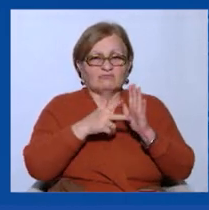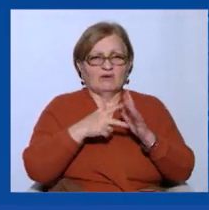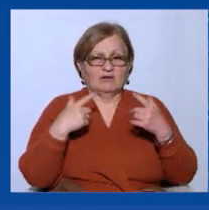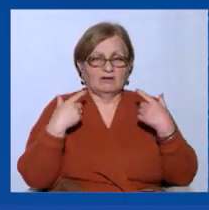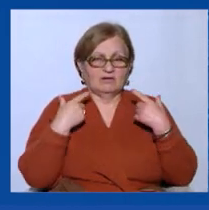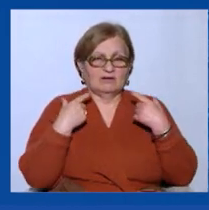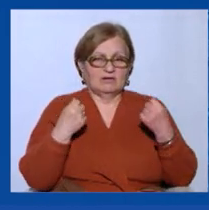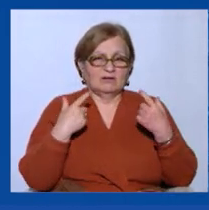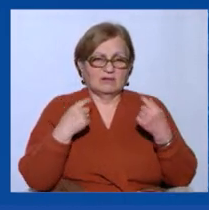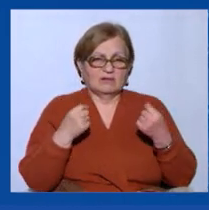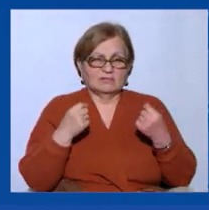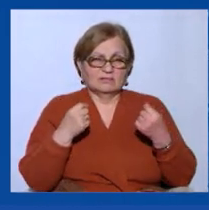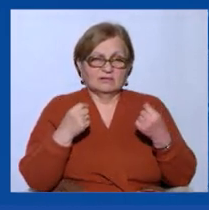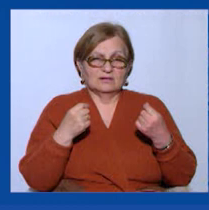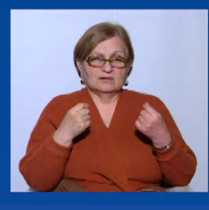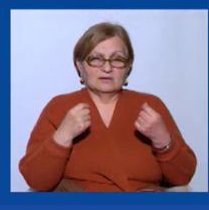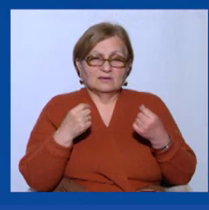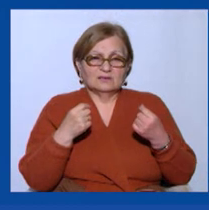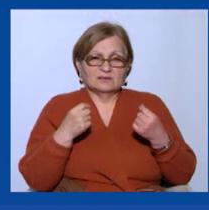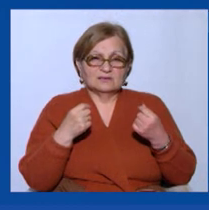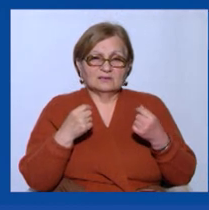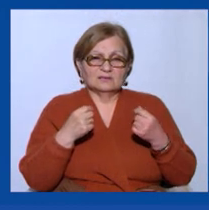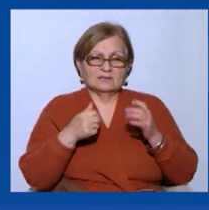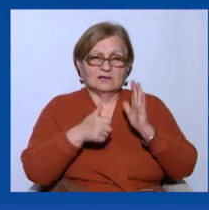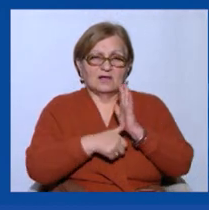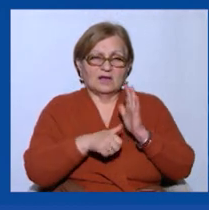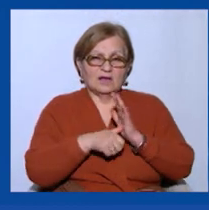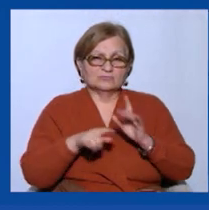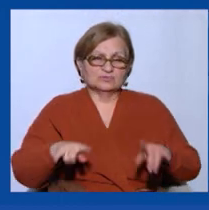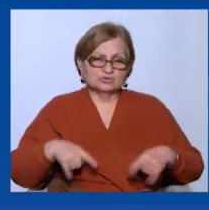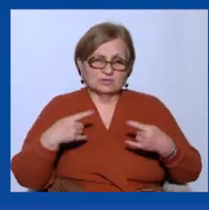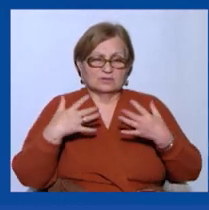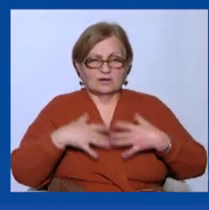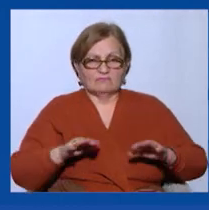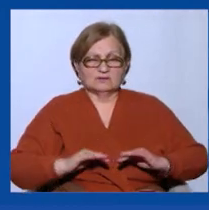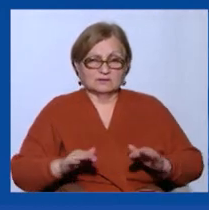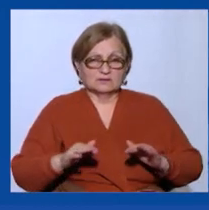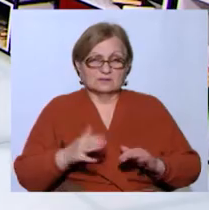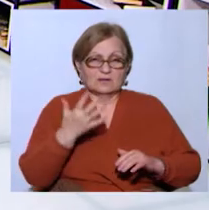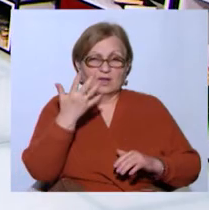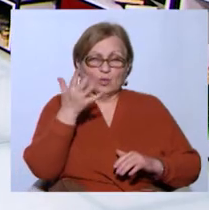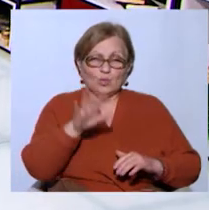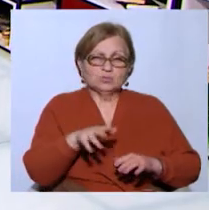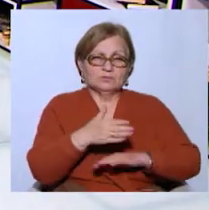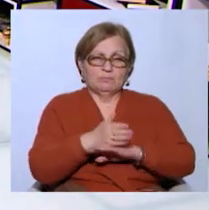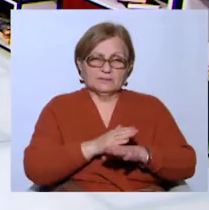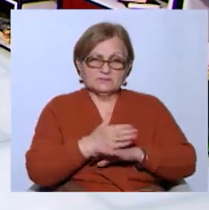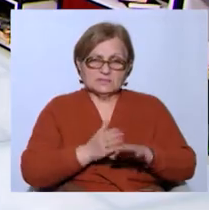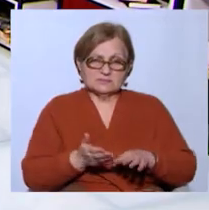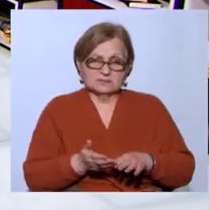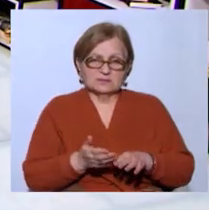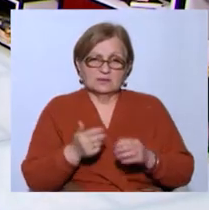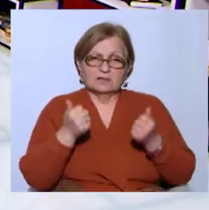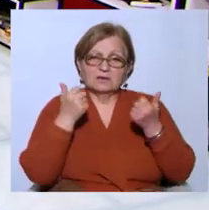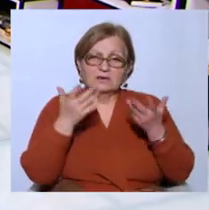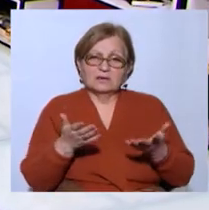ბლუზი, ახლა ბიჭებისთვის, გოგოებისთვის რო იყოს ეს 60-ანა აქტუალური, 6 შარვალი ან შორტი, კაბა, ქვედატანი და 5 წყვილი ფეხსაცმელი.